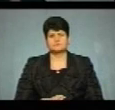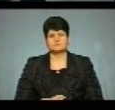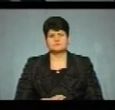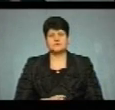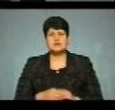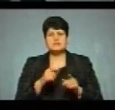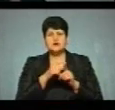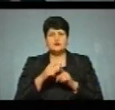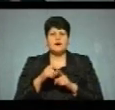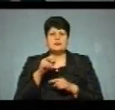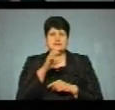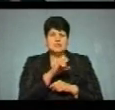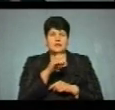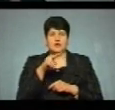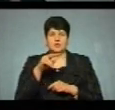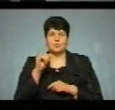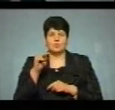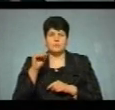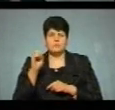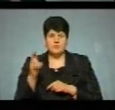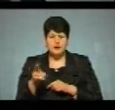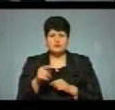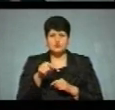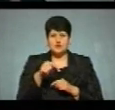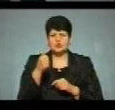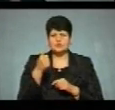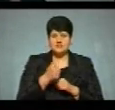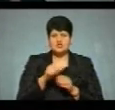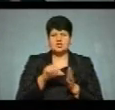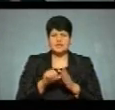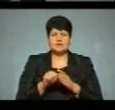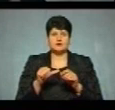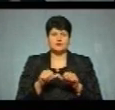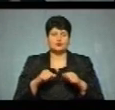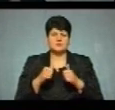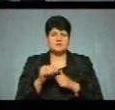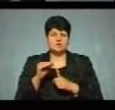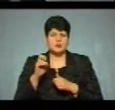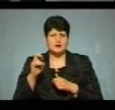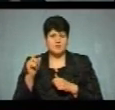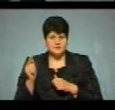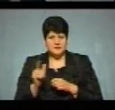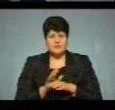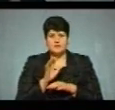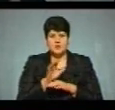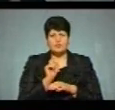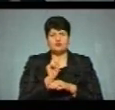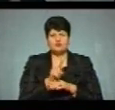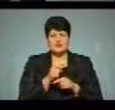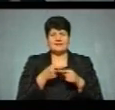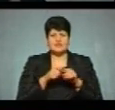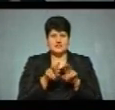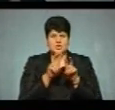За словами Сергія Лупака, цього тижня члени комісії Тернопільської міськради з питань житлово-комунального господарства направлять доручення про